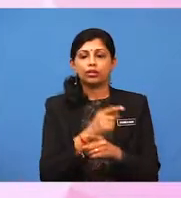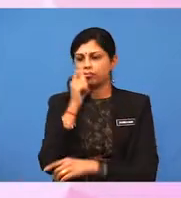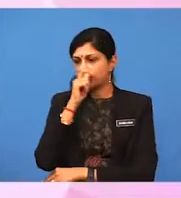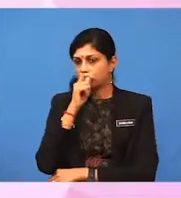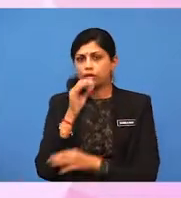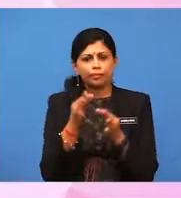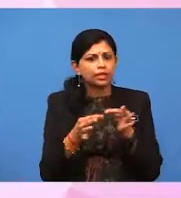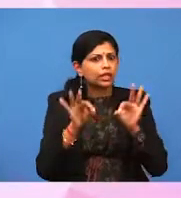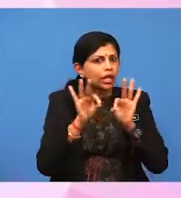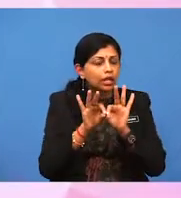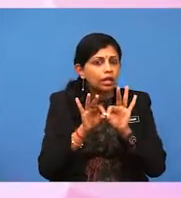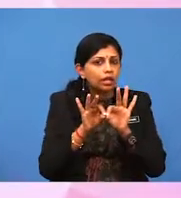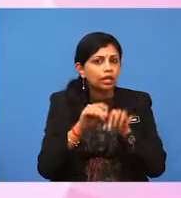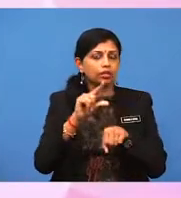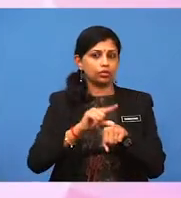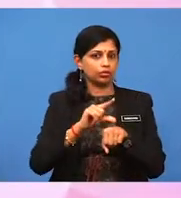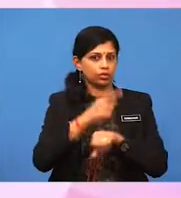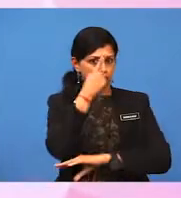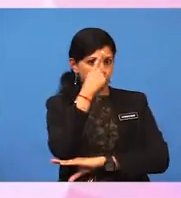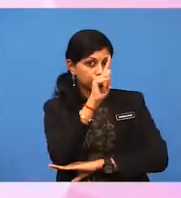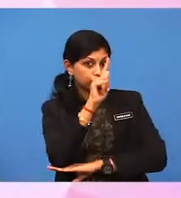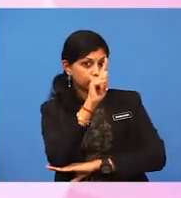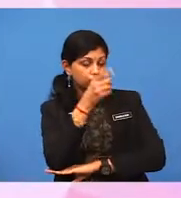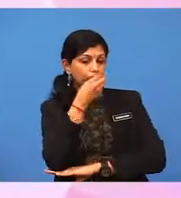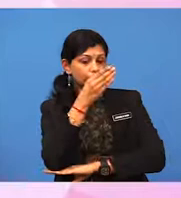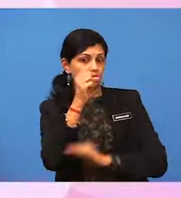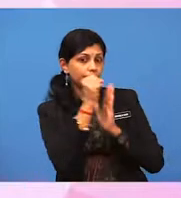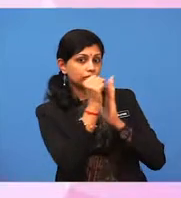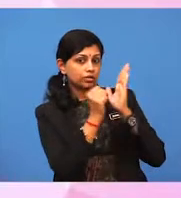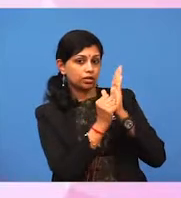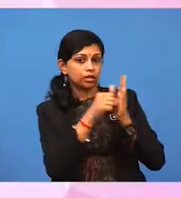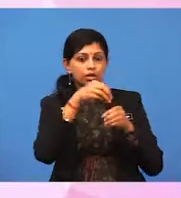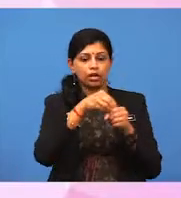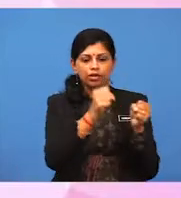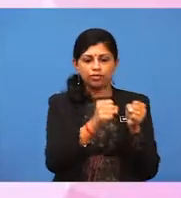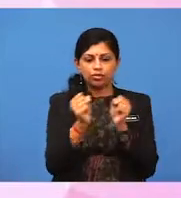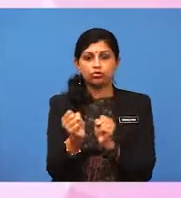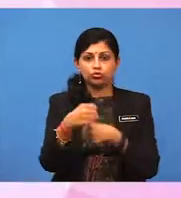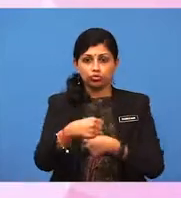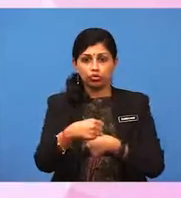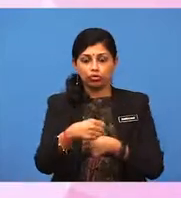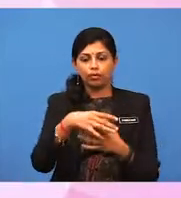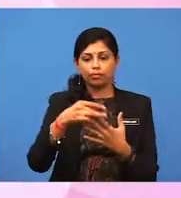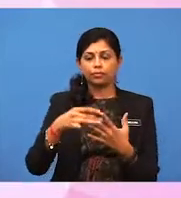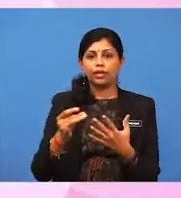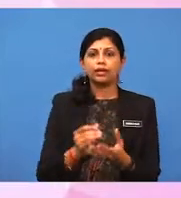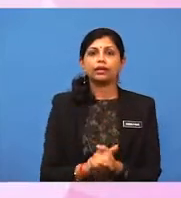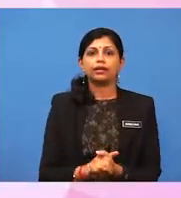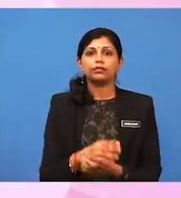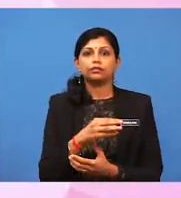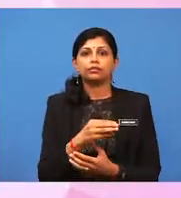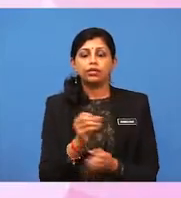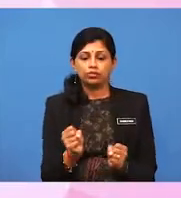penting. Ianya digunakan sebagai pernyataan bersyarat dalam struktur kawalan pilihan dan struktur kawalan